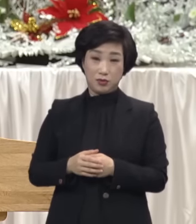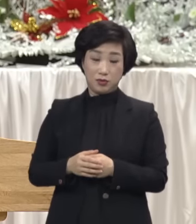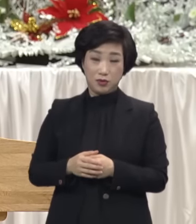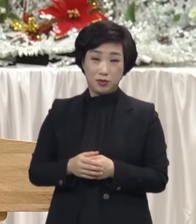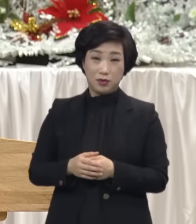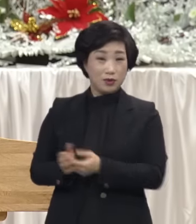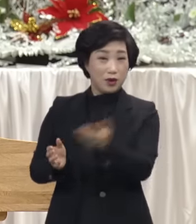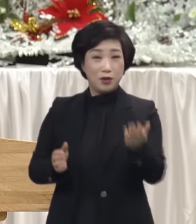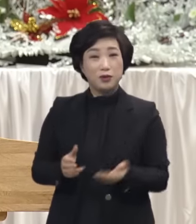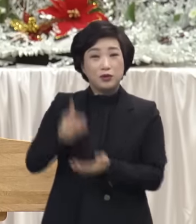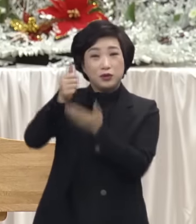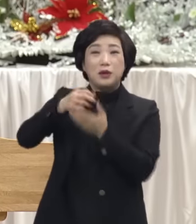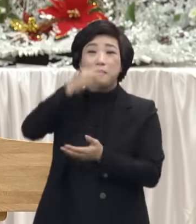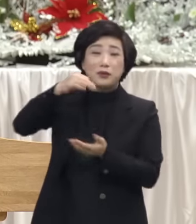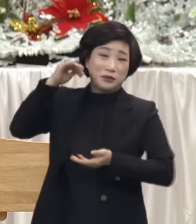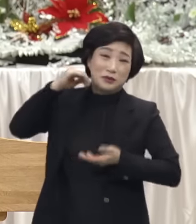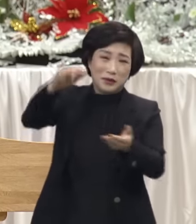기도하자,